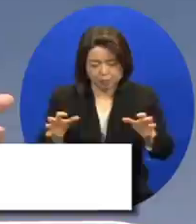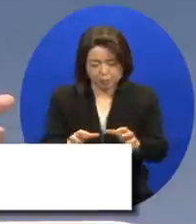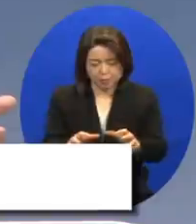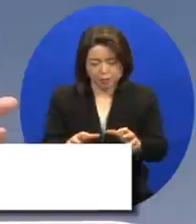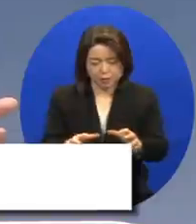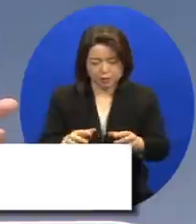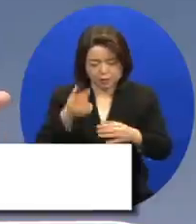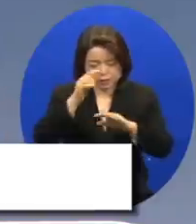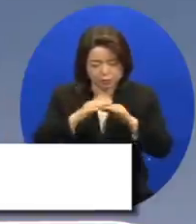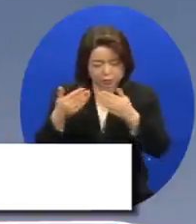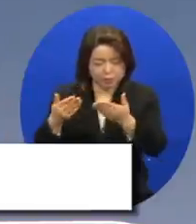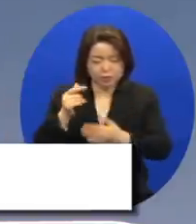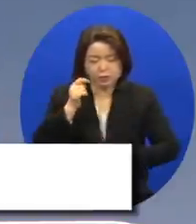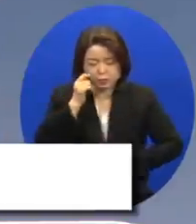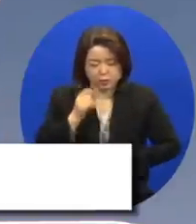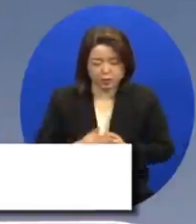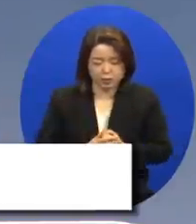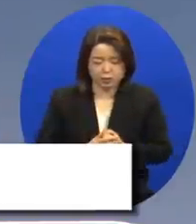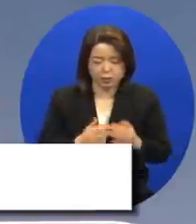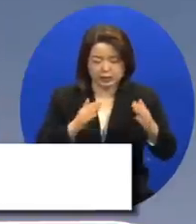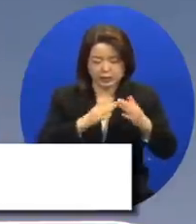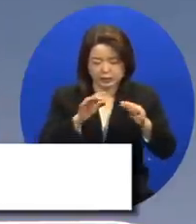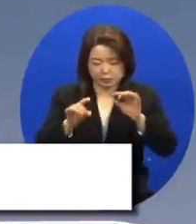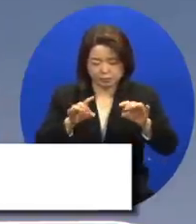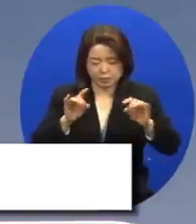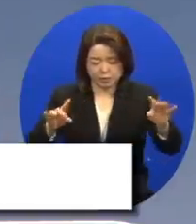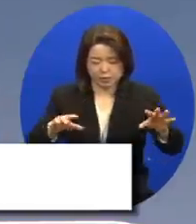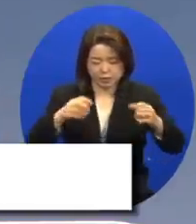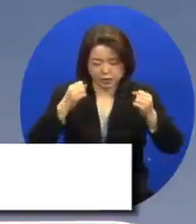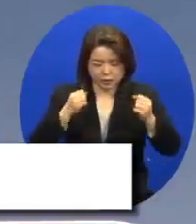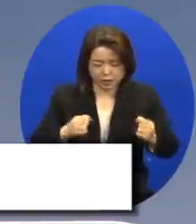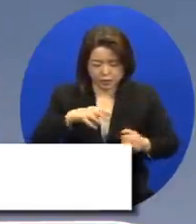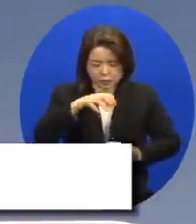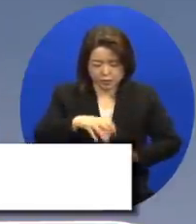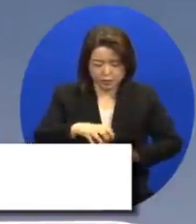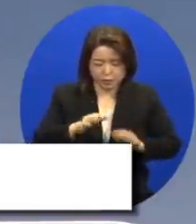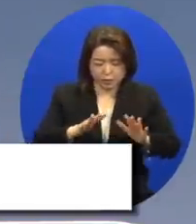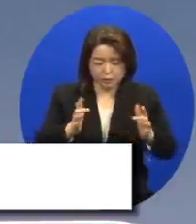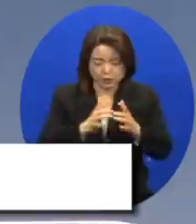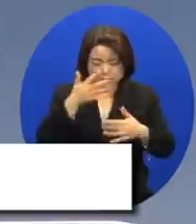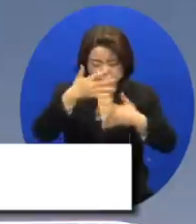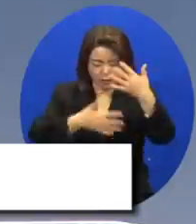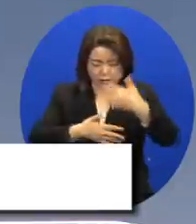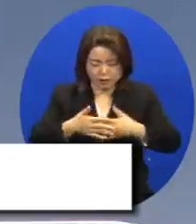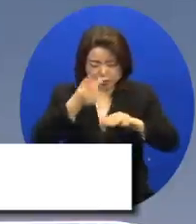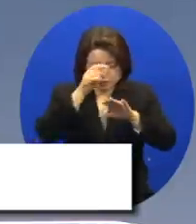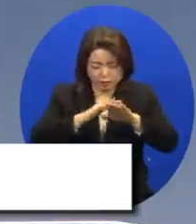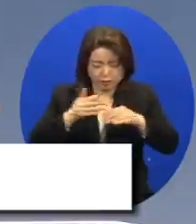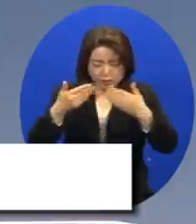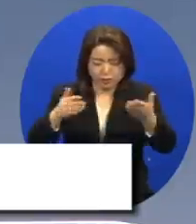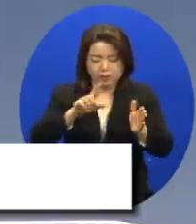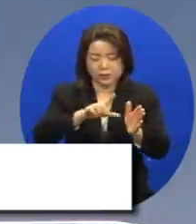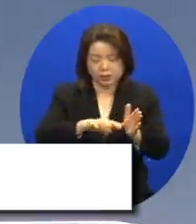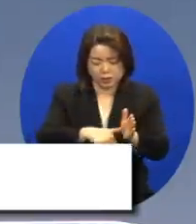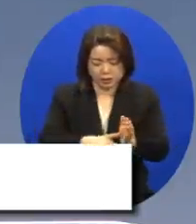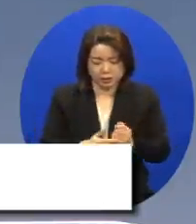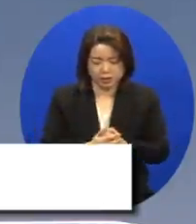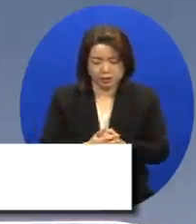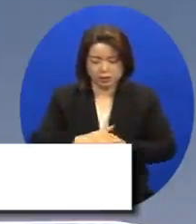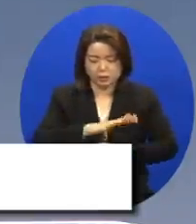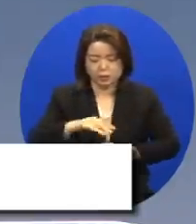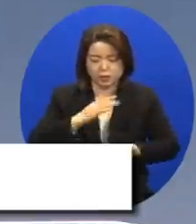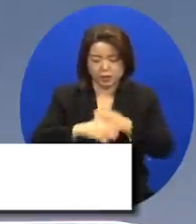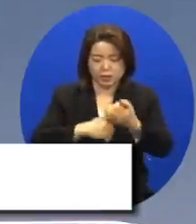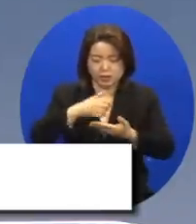못하고 우리가 있는 처소에서 오늘 영상으로 예배하는 이 시간 우리가 하나님